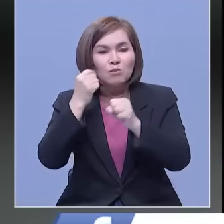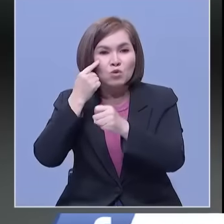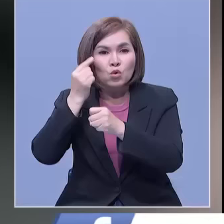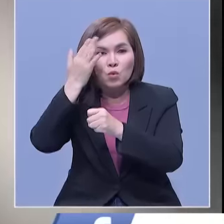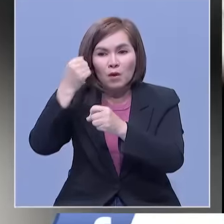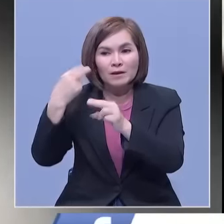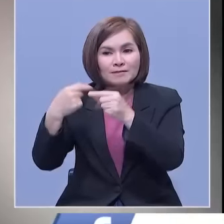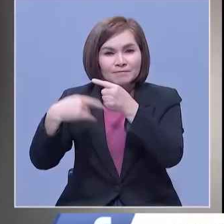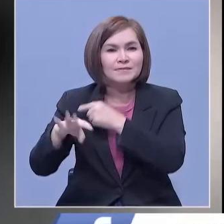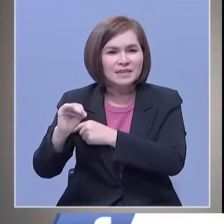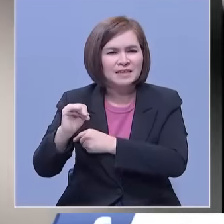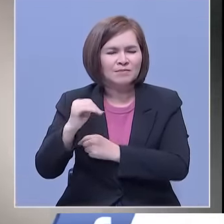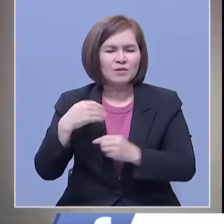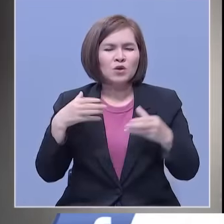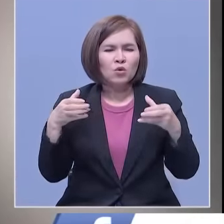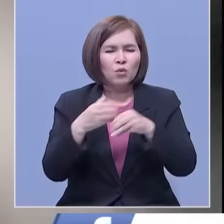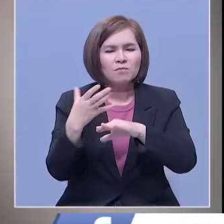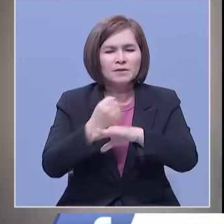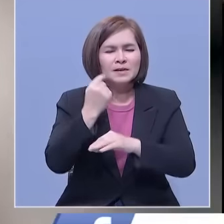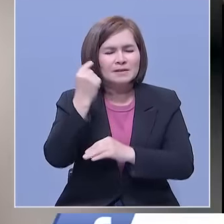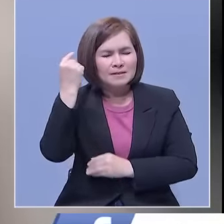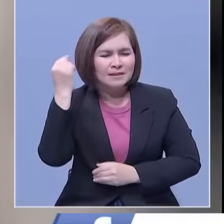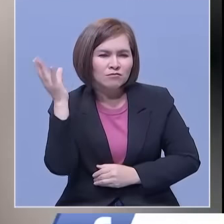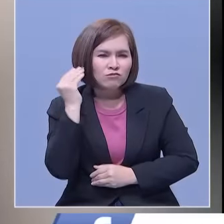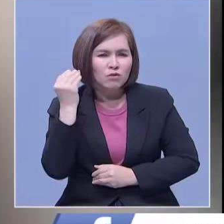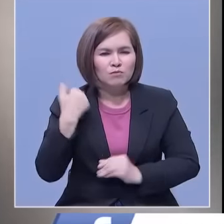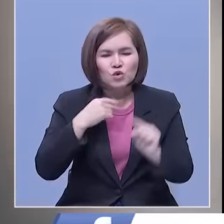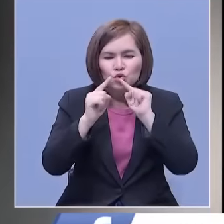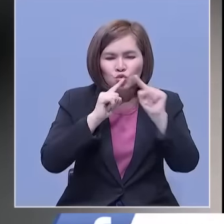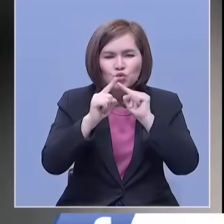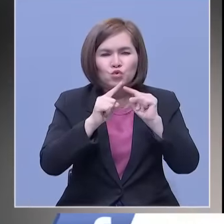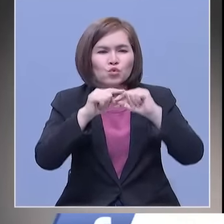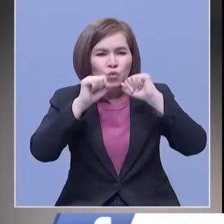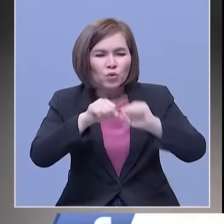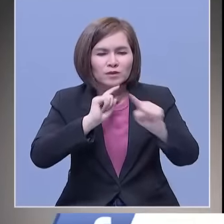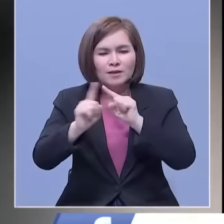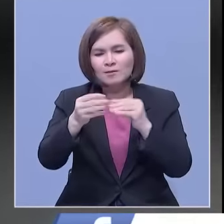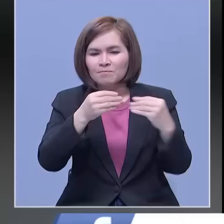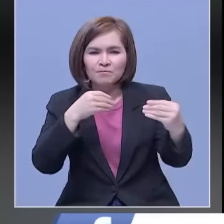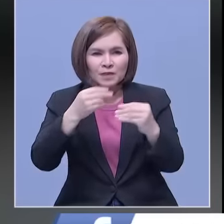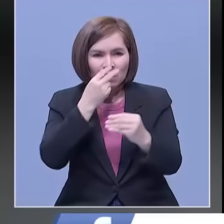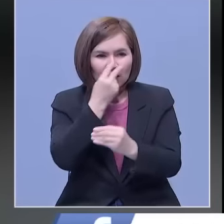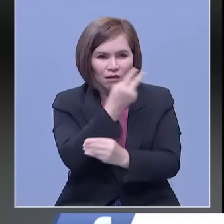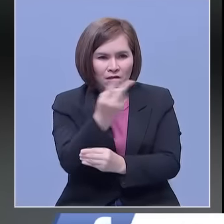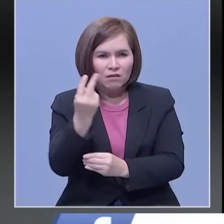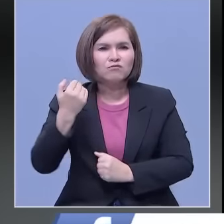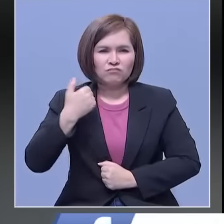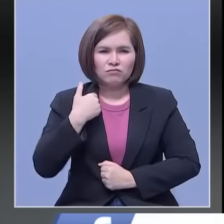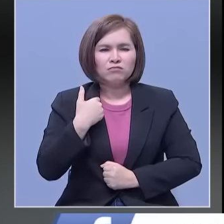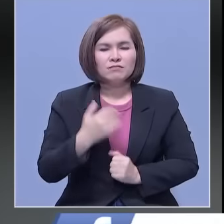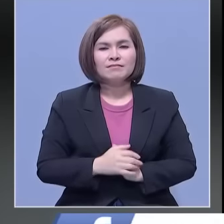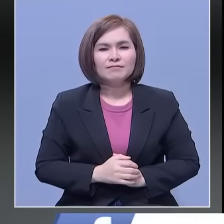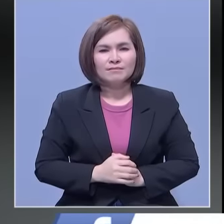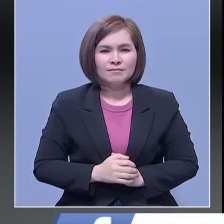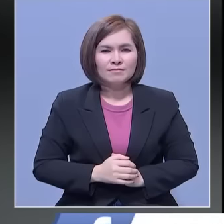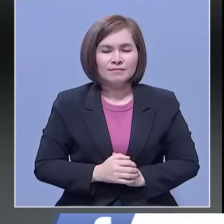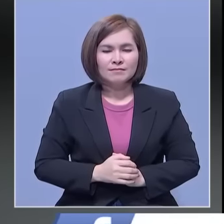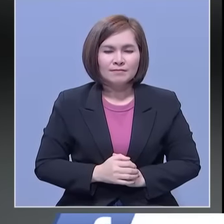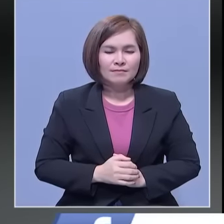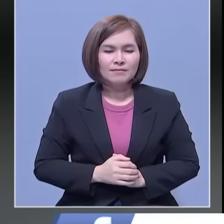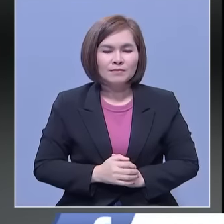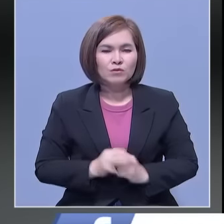เมืองก็ได้ยินอยู่นะคมีการพยายามที่จะเจรจานู่นนี่นั่นอย่างไรนี่ก็ก็มีหลากหลายค่ะแต่สสถานการณ์มัน